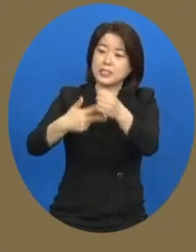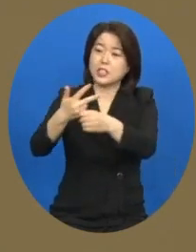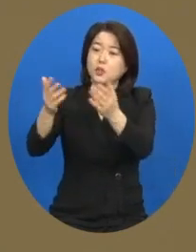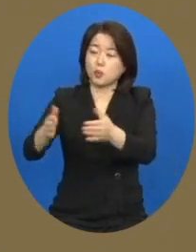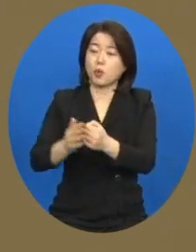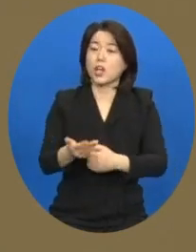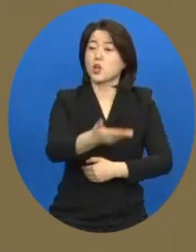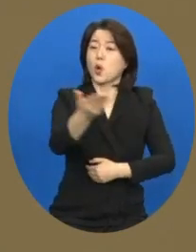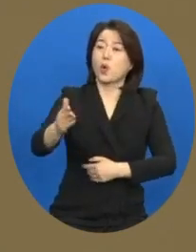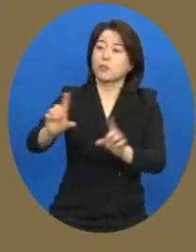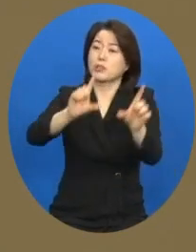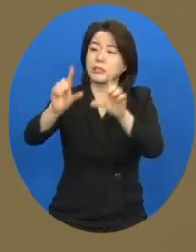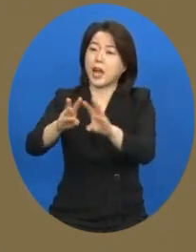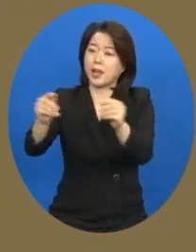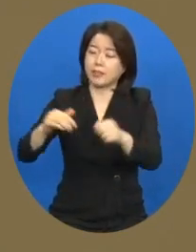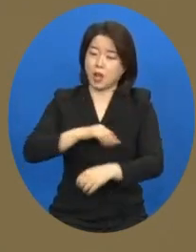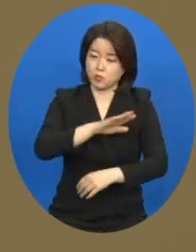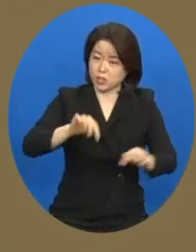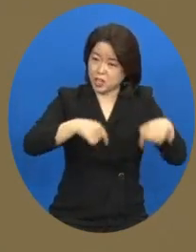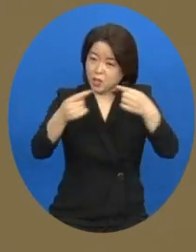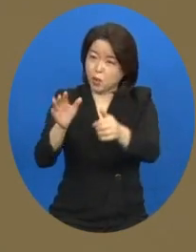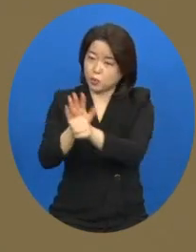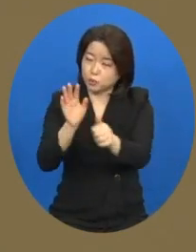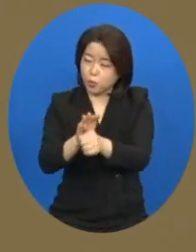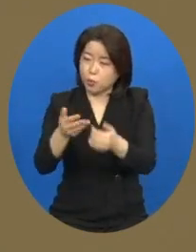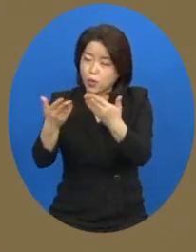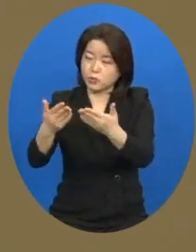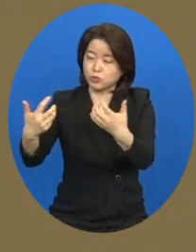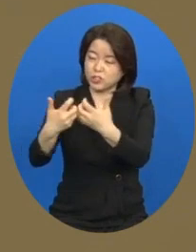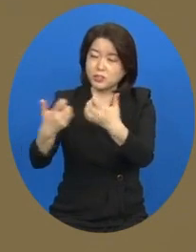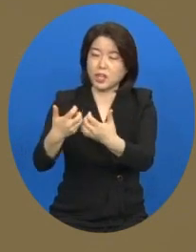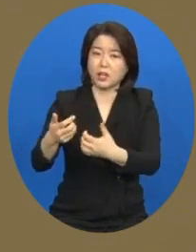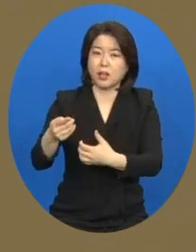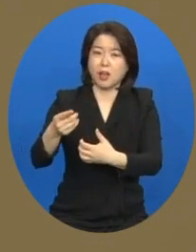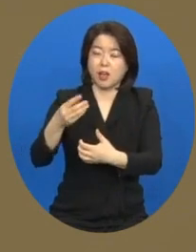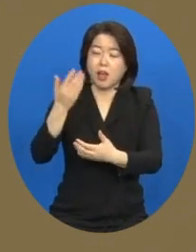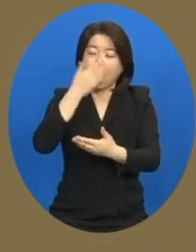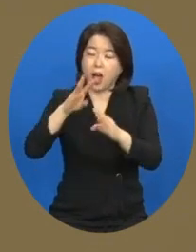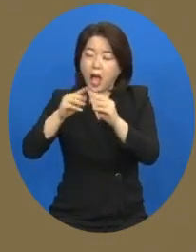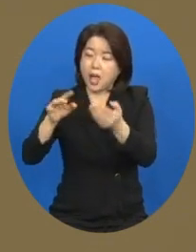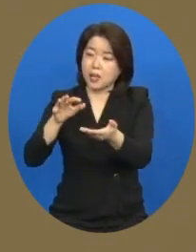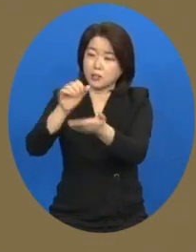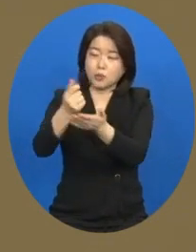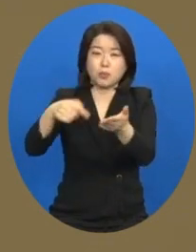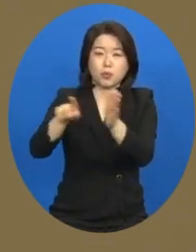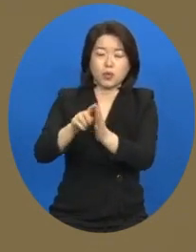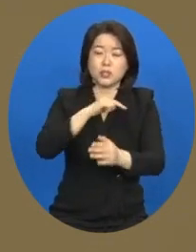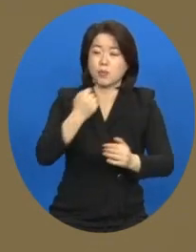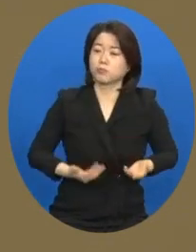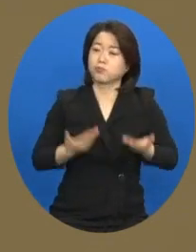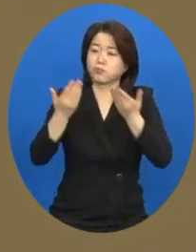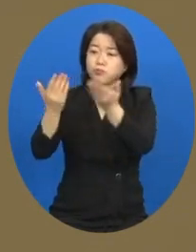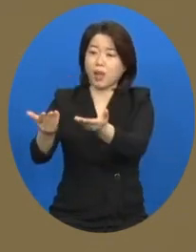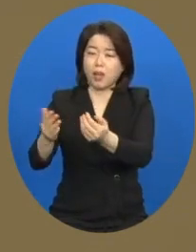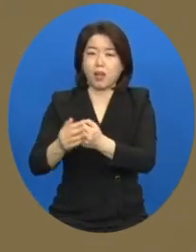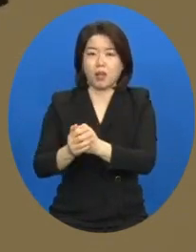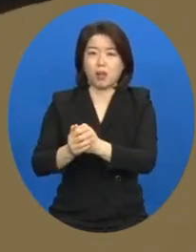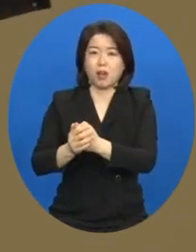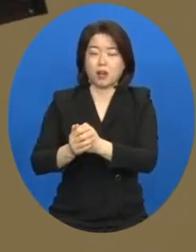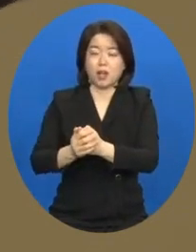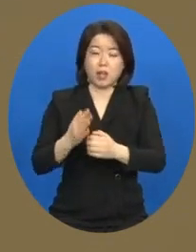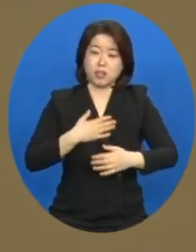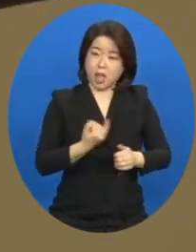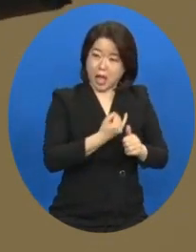살 땅을 전쟁해가면서 그 가나안 정복을 위해서 우리가 그렇게 희생하고 우리